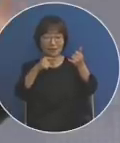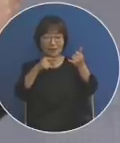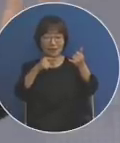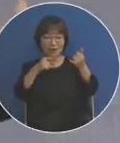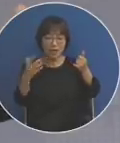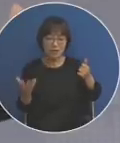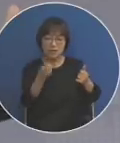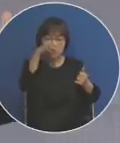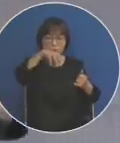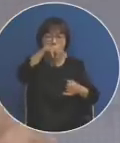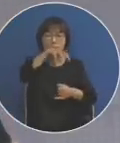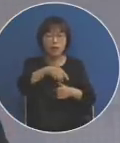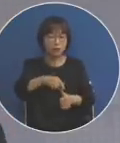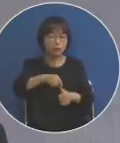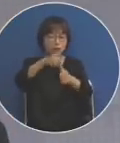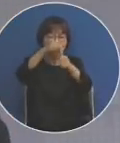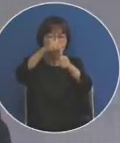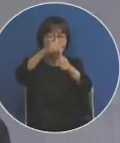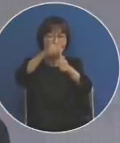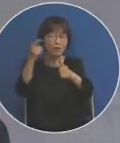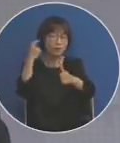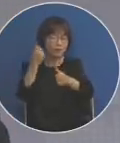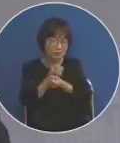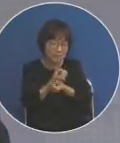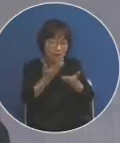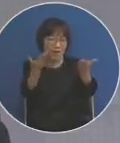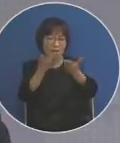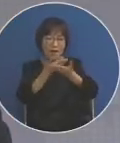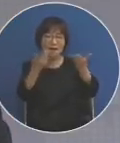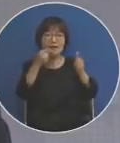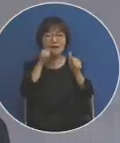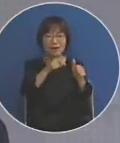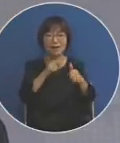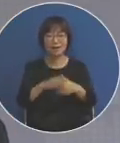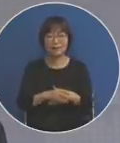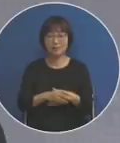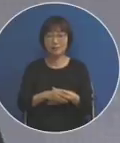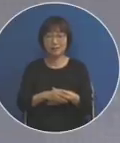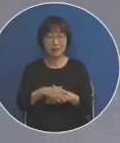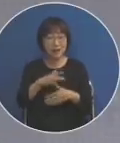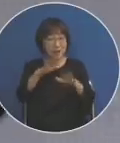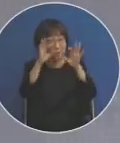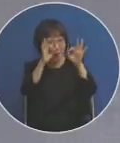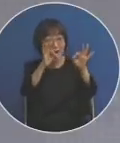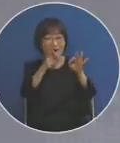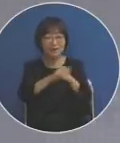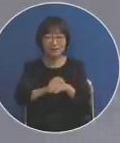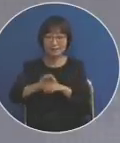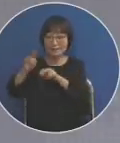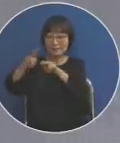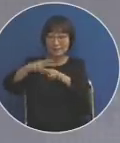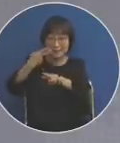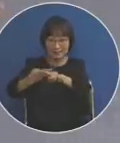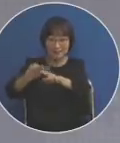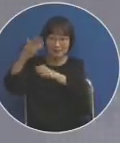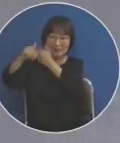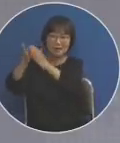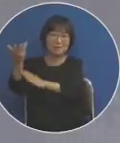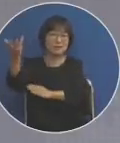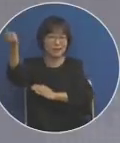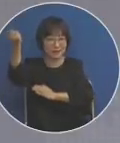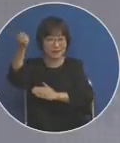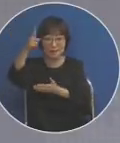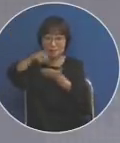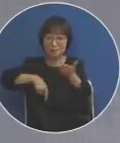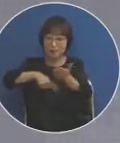salvation has come. 이걸 알리라는 겁니다. He's saying to go and share this news. 그럼 이렇게 말했어요. And then he says, 보라 상급이 내 앞에 있고 봉이 내